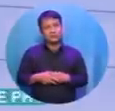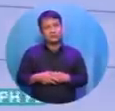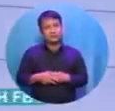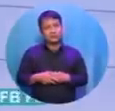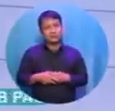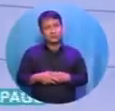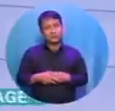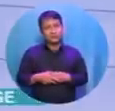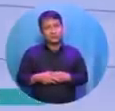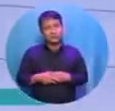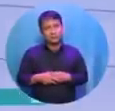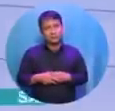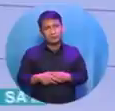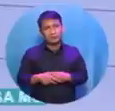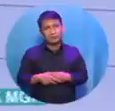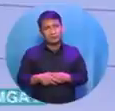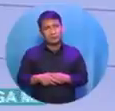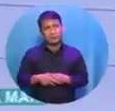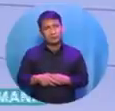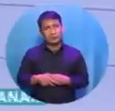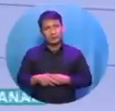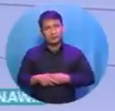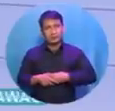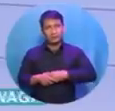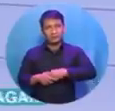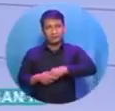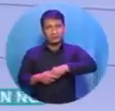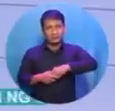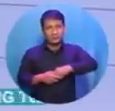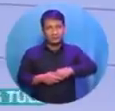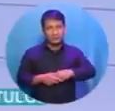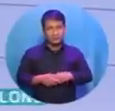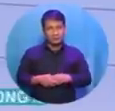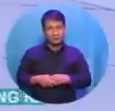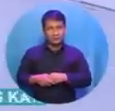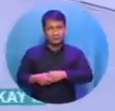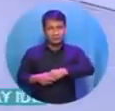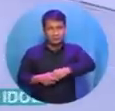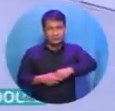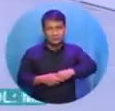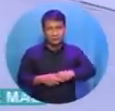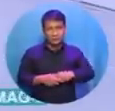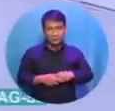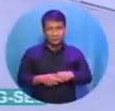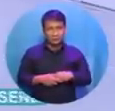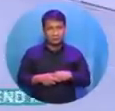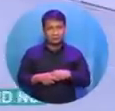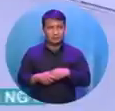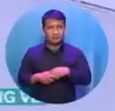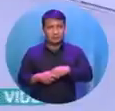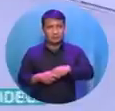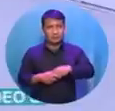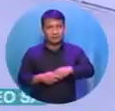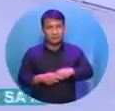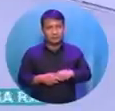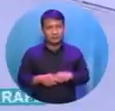Nanga sa itin. Pastilan in tawon. Okay, game.